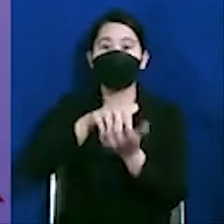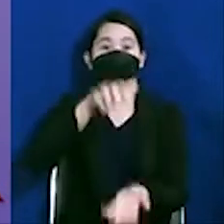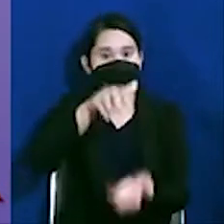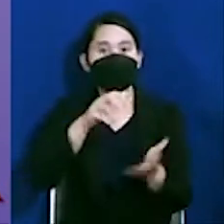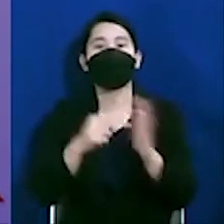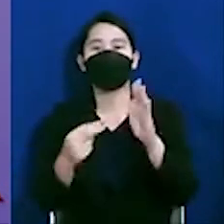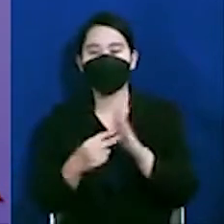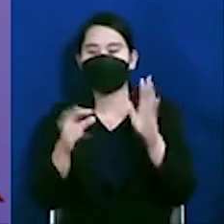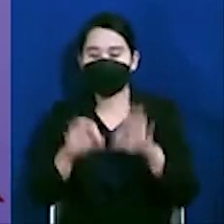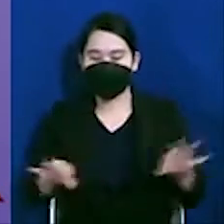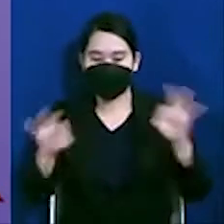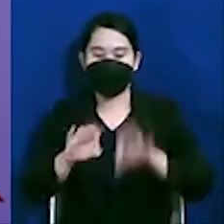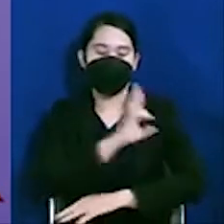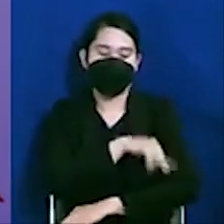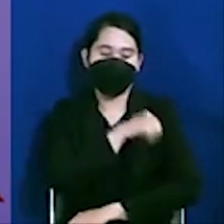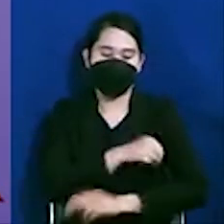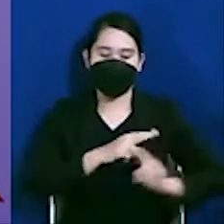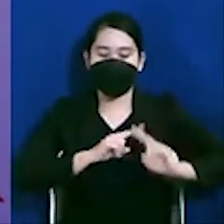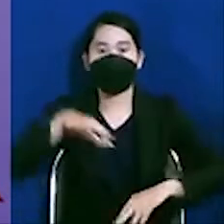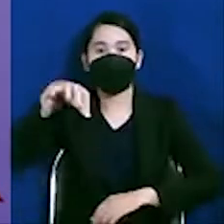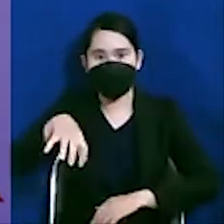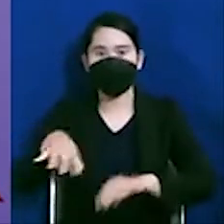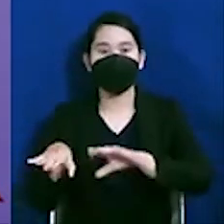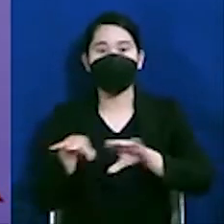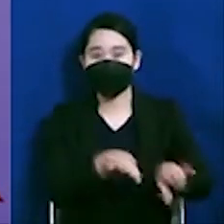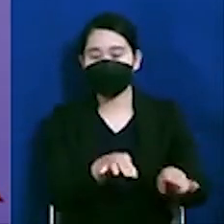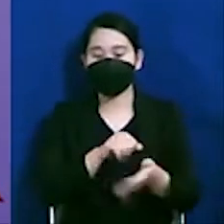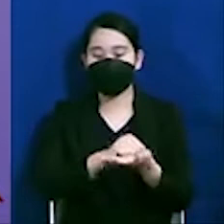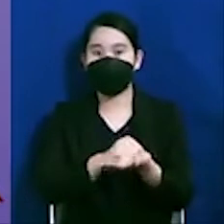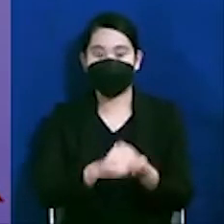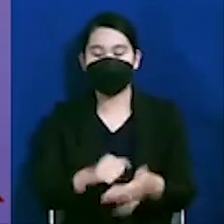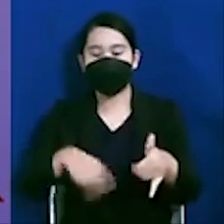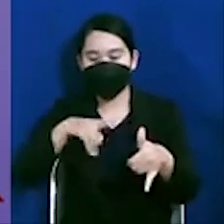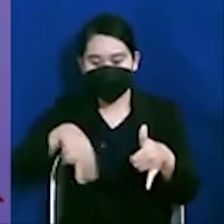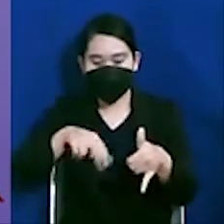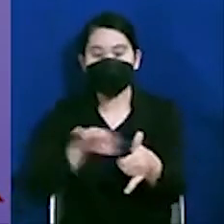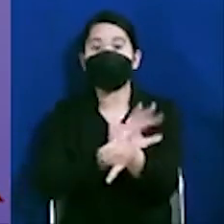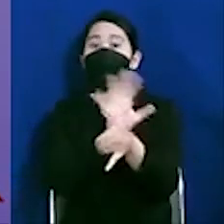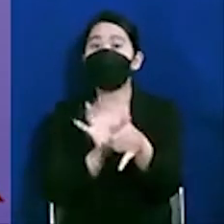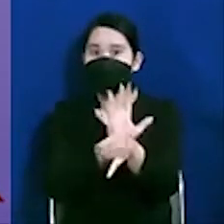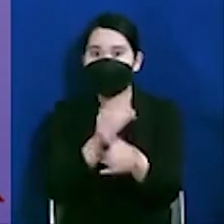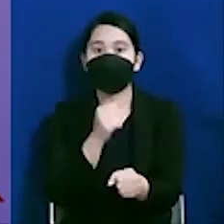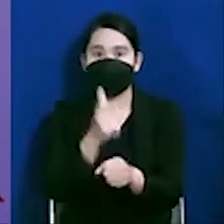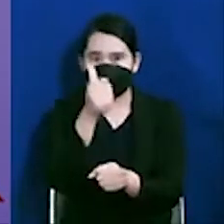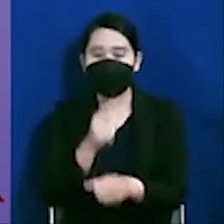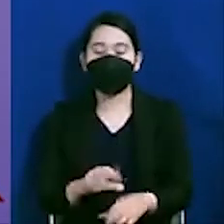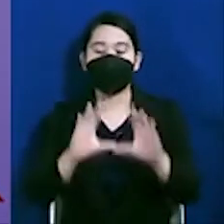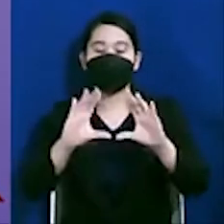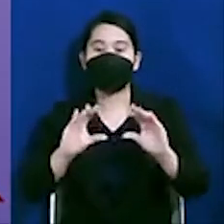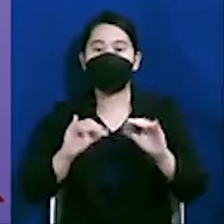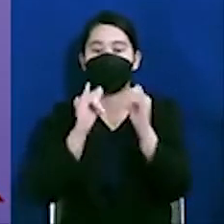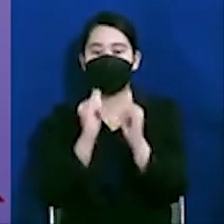บริการหลักที่สำคัญนะครับก็พร้อมกันที่จะให้บริการตรวจนะครับแล้วก็หากไม่มีเตียงก็จะ